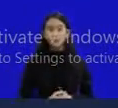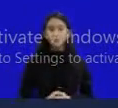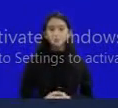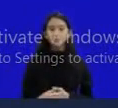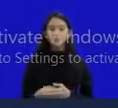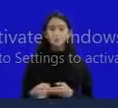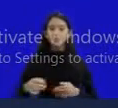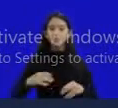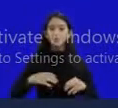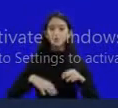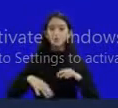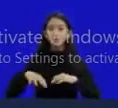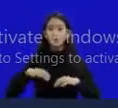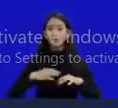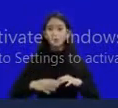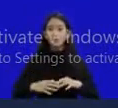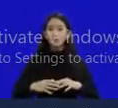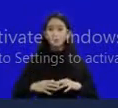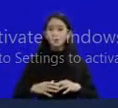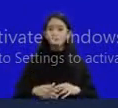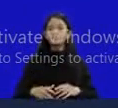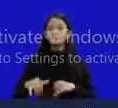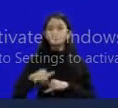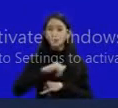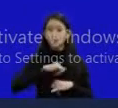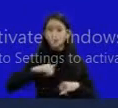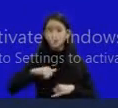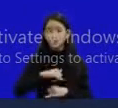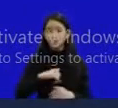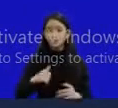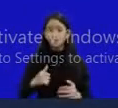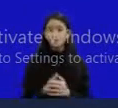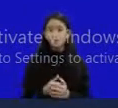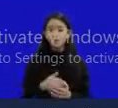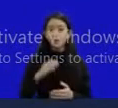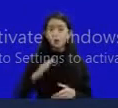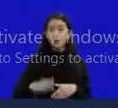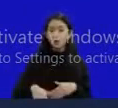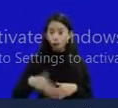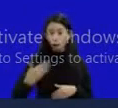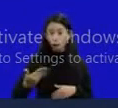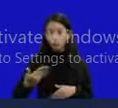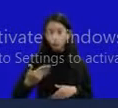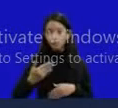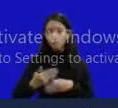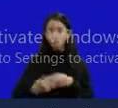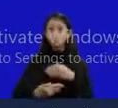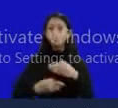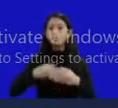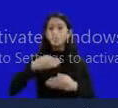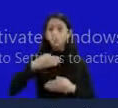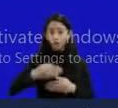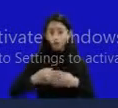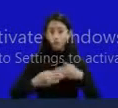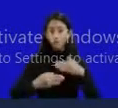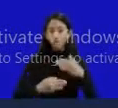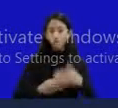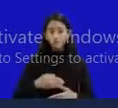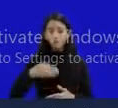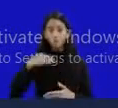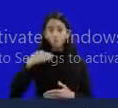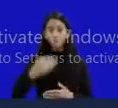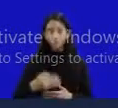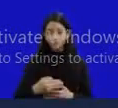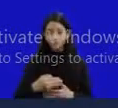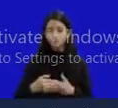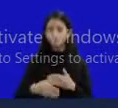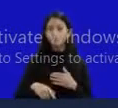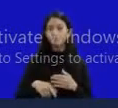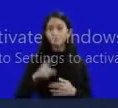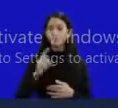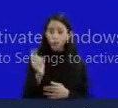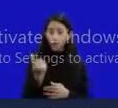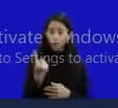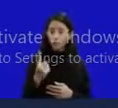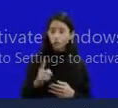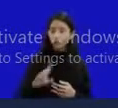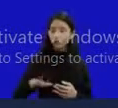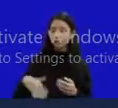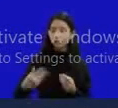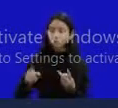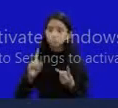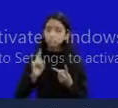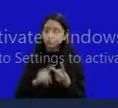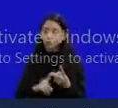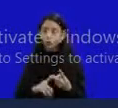serentak atau secara bertahap Hai jadi di kecamatan tertentu mungkin akan dibuka yang tahap pertama tahap kedua